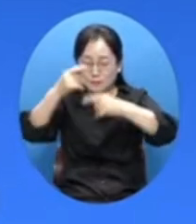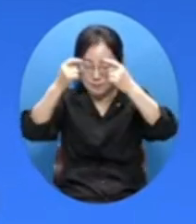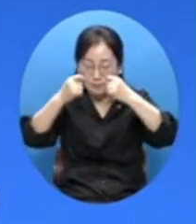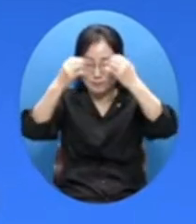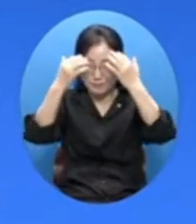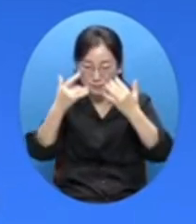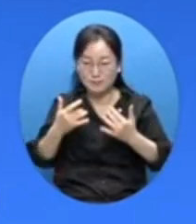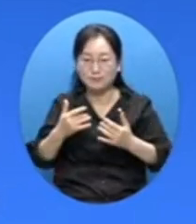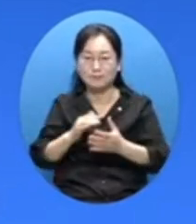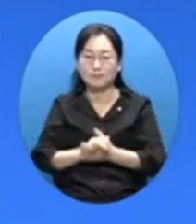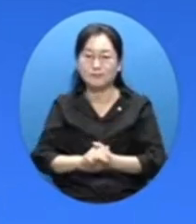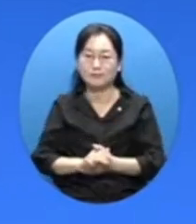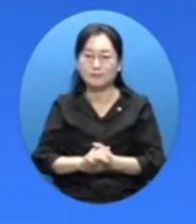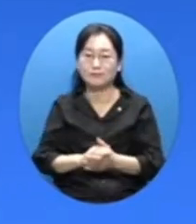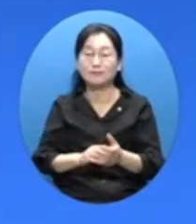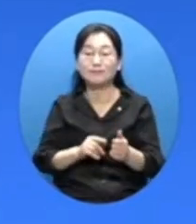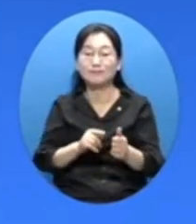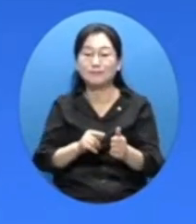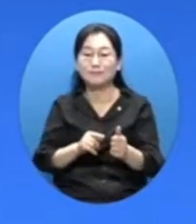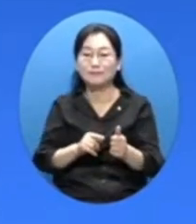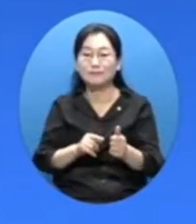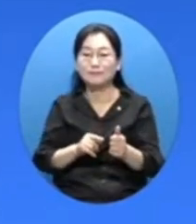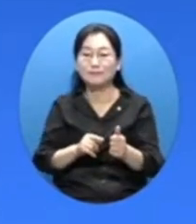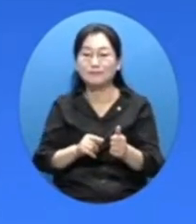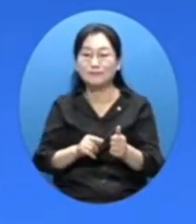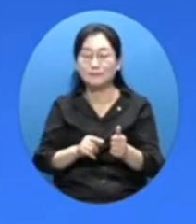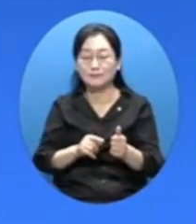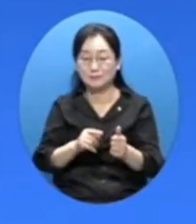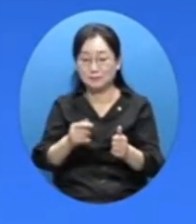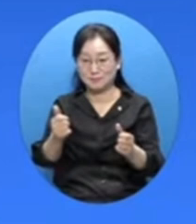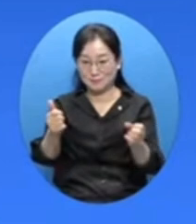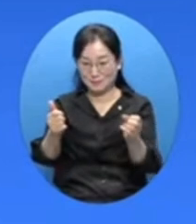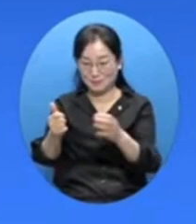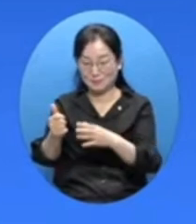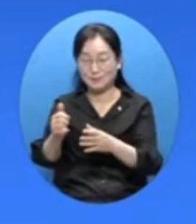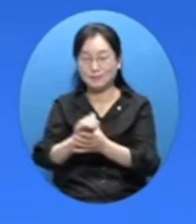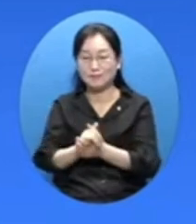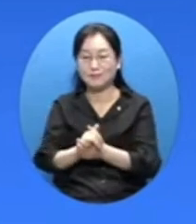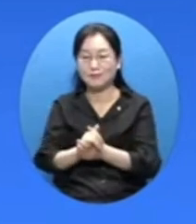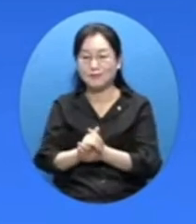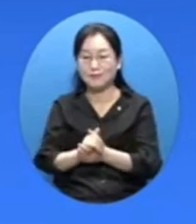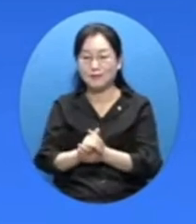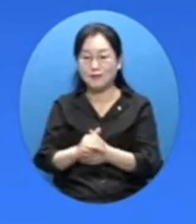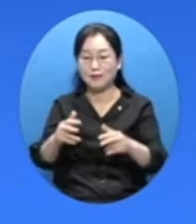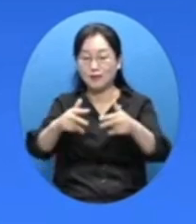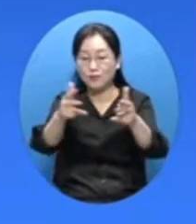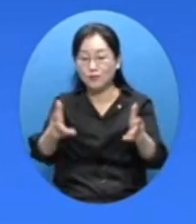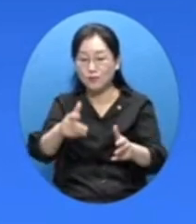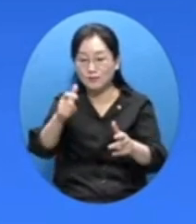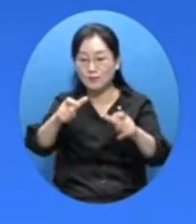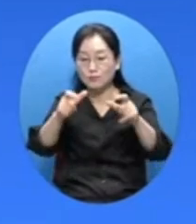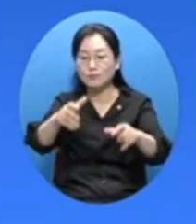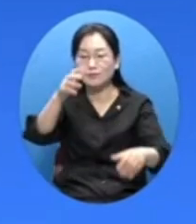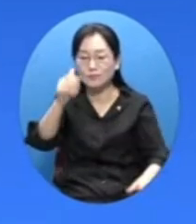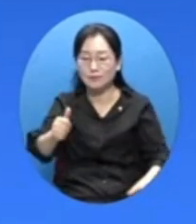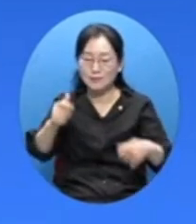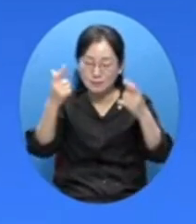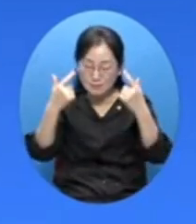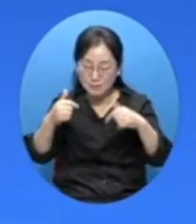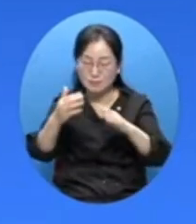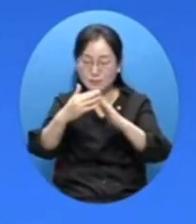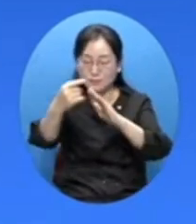그런데 그 성도님 말씀하시기를 우리 교회 지역장님, 구역장님이 늘